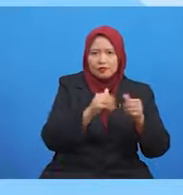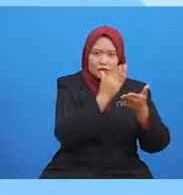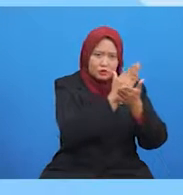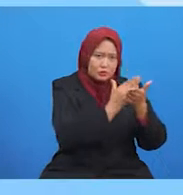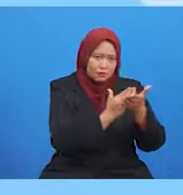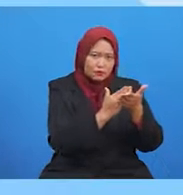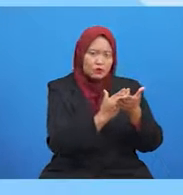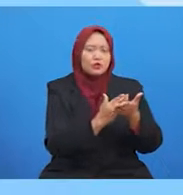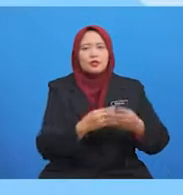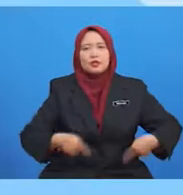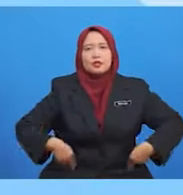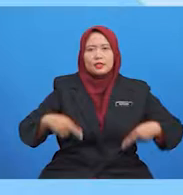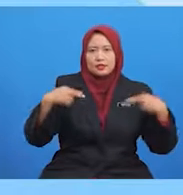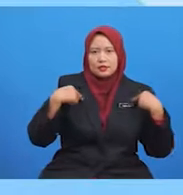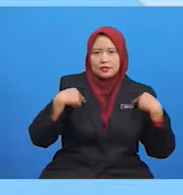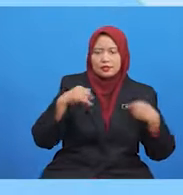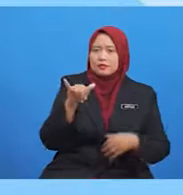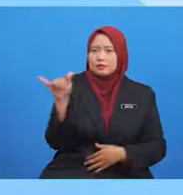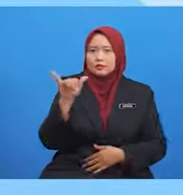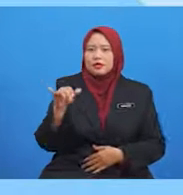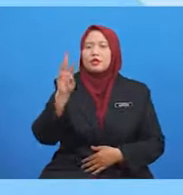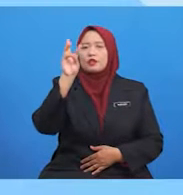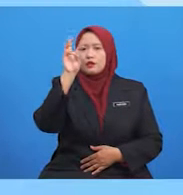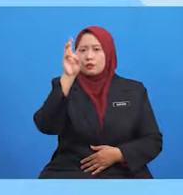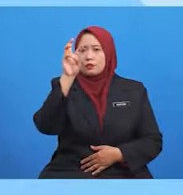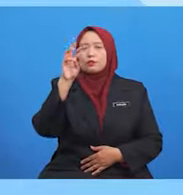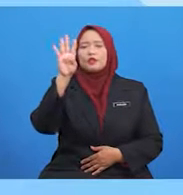separuh hayat ialah 60 becquerel.